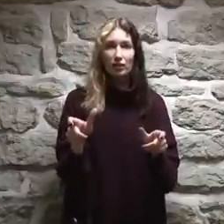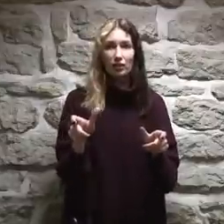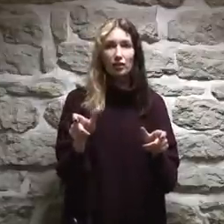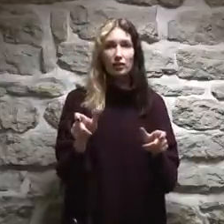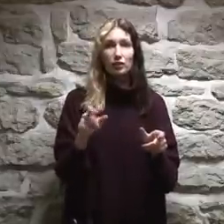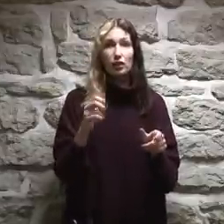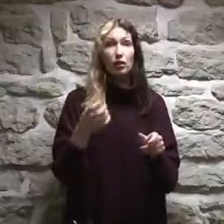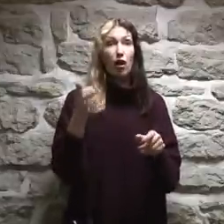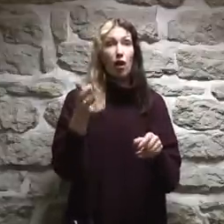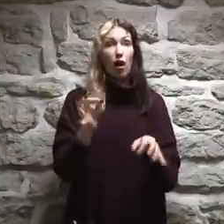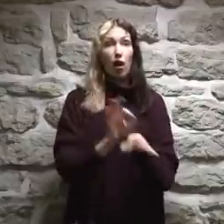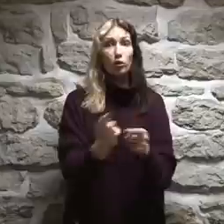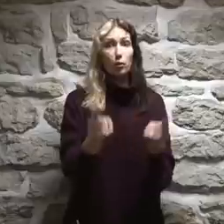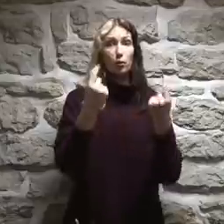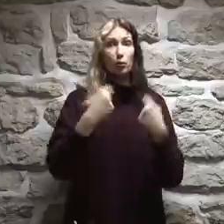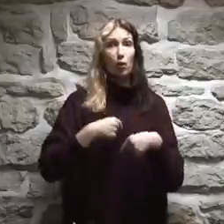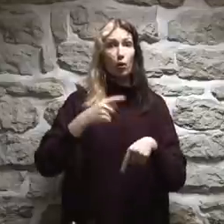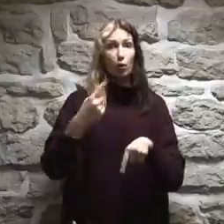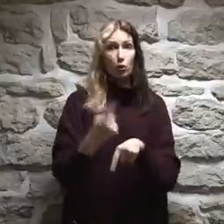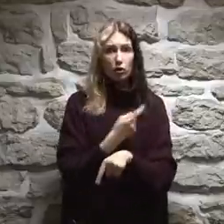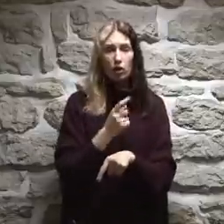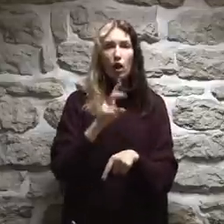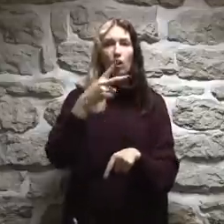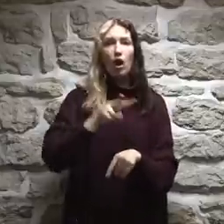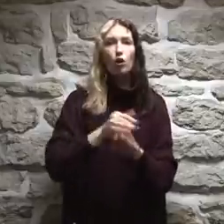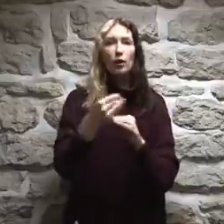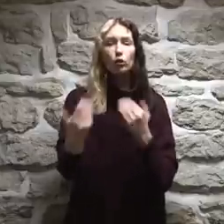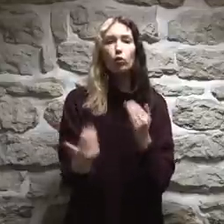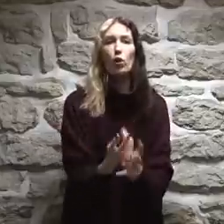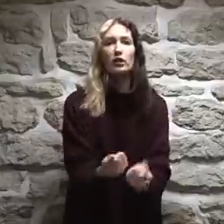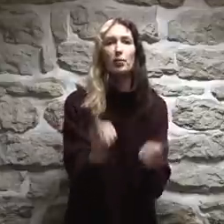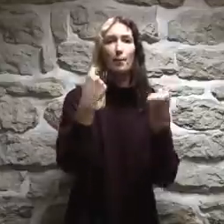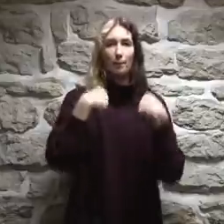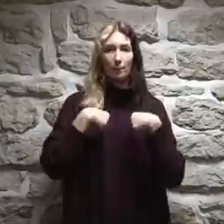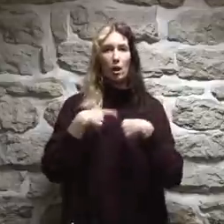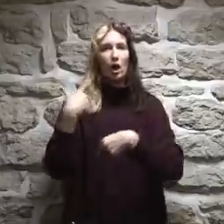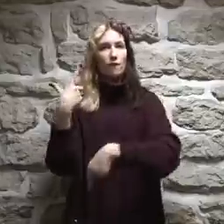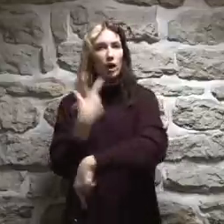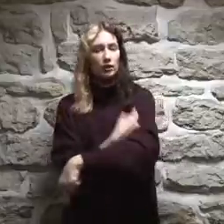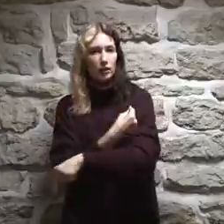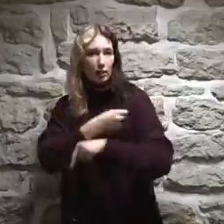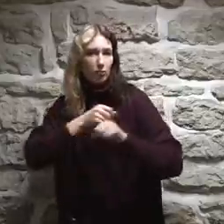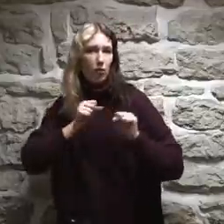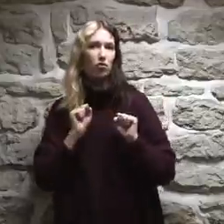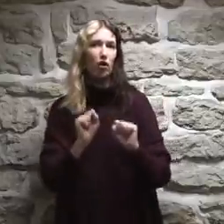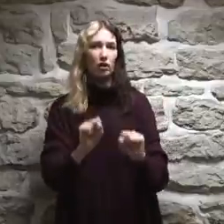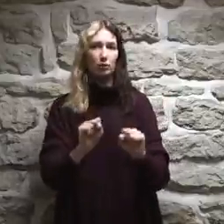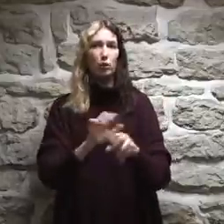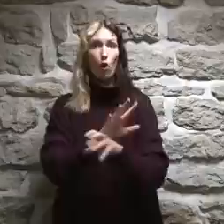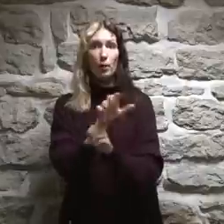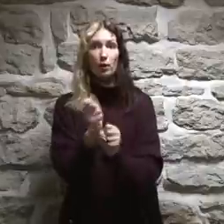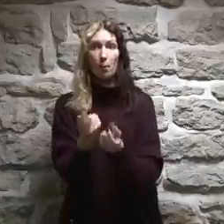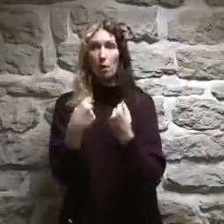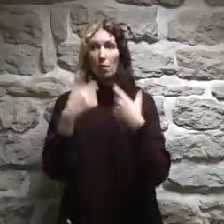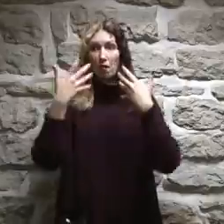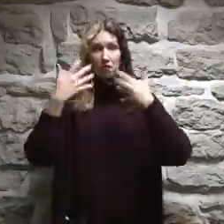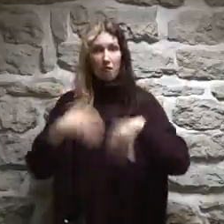omikroniga. Vaktsineerimine annab laiema kaitse kõikide tüvede vastu pärast omikroni